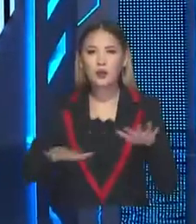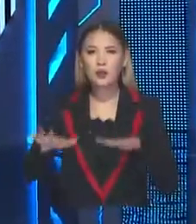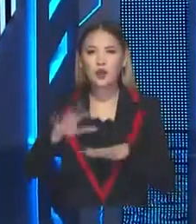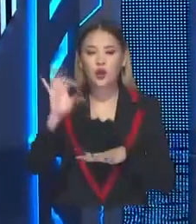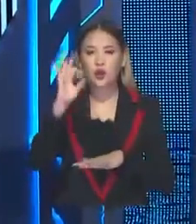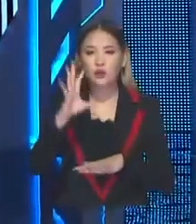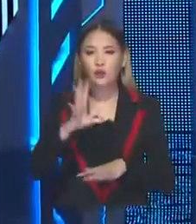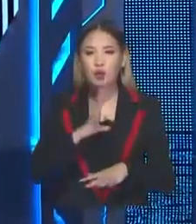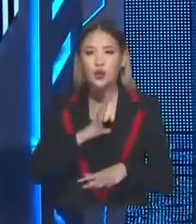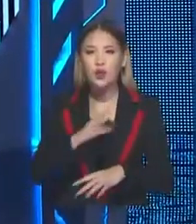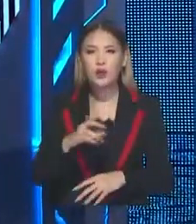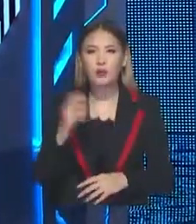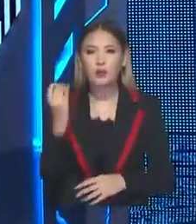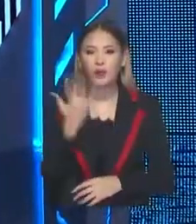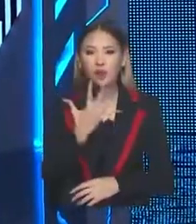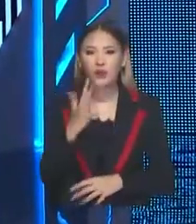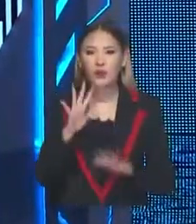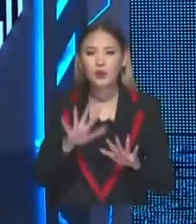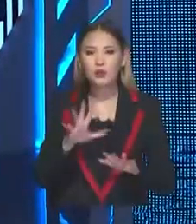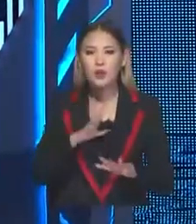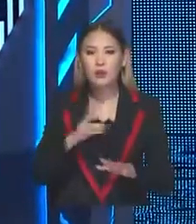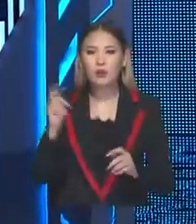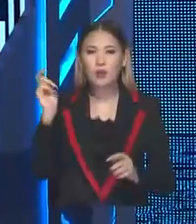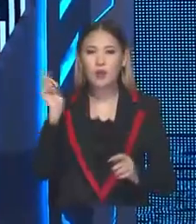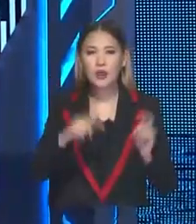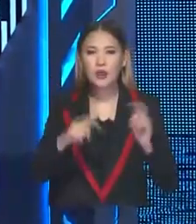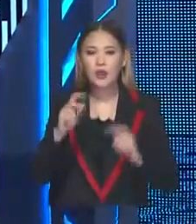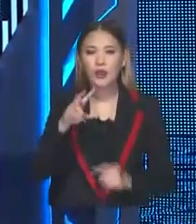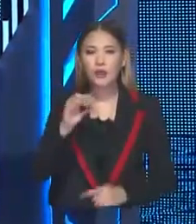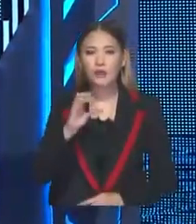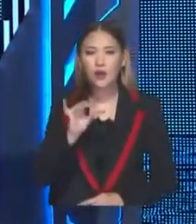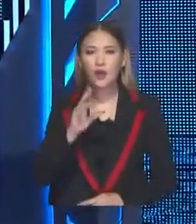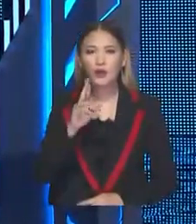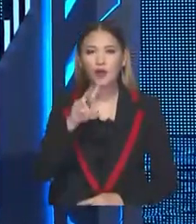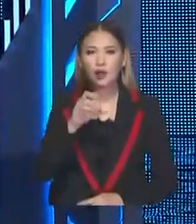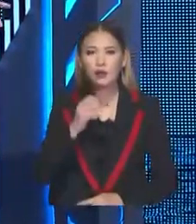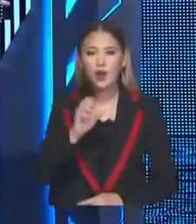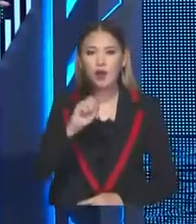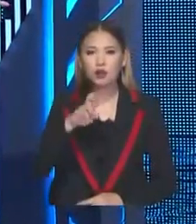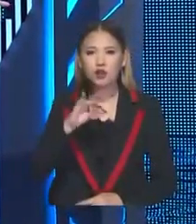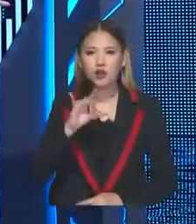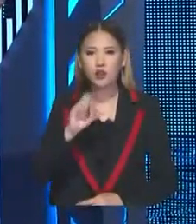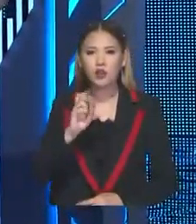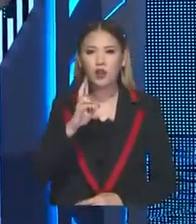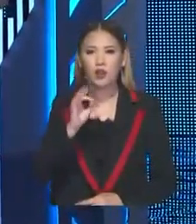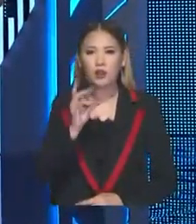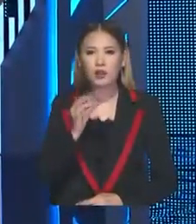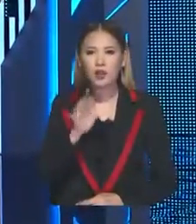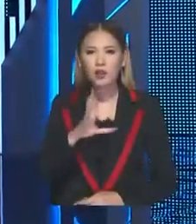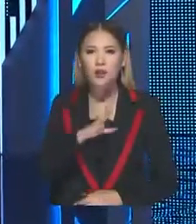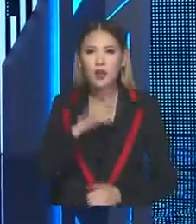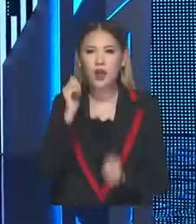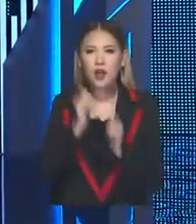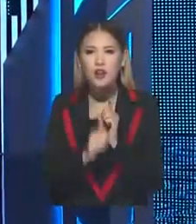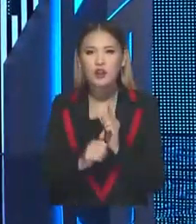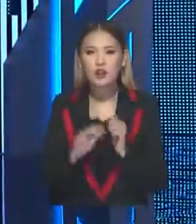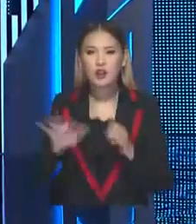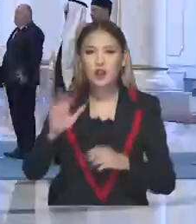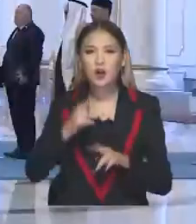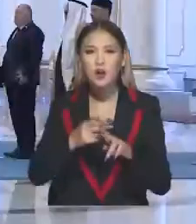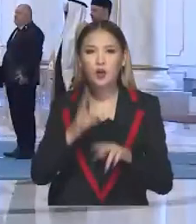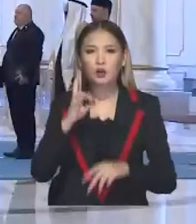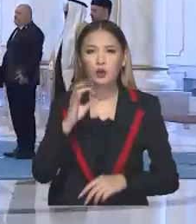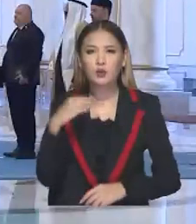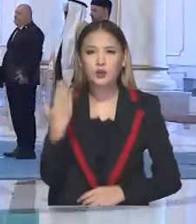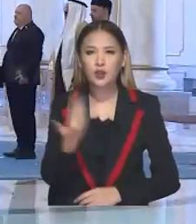мүддесін арқалап 5 елдің елшісі келді. Ливия, Кувейт, Словакия, Алжир мен Кения. Әлеуеті әрқилы елдер. Бірақ